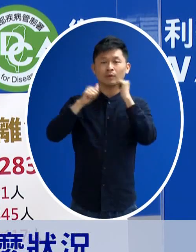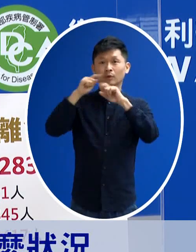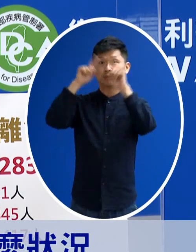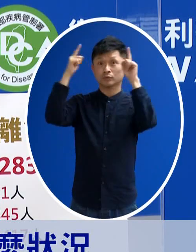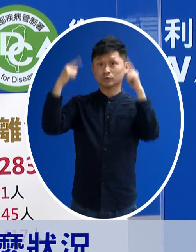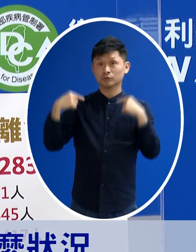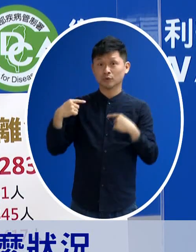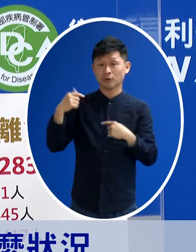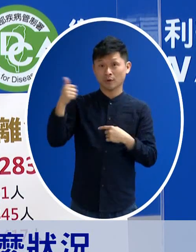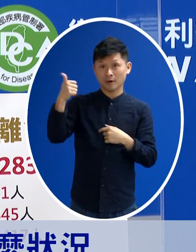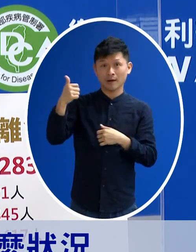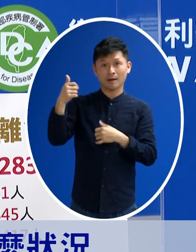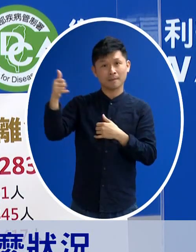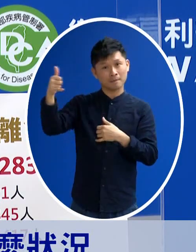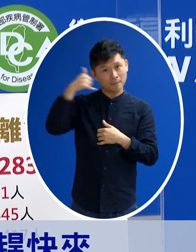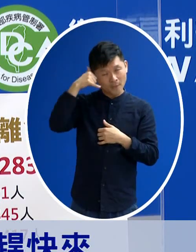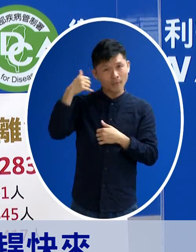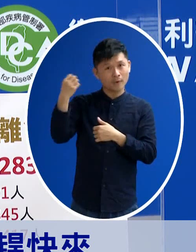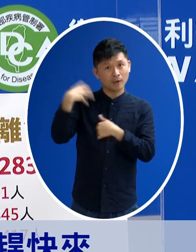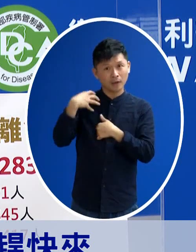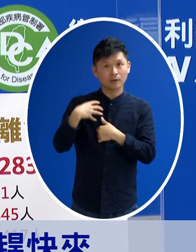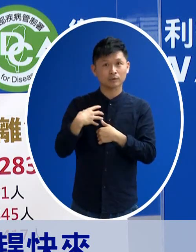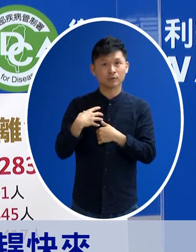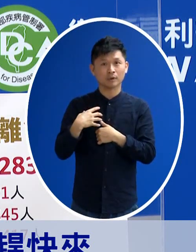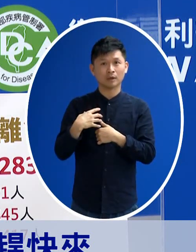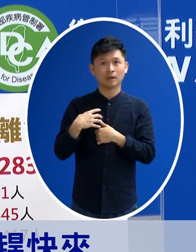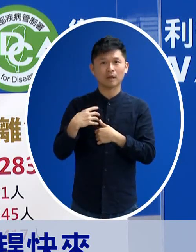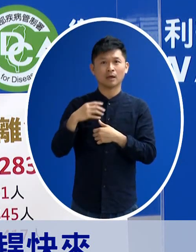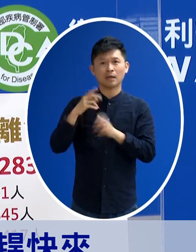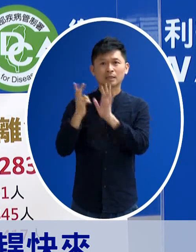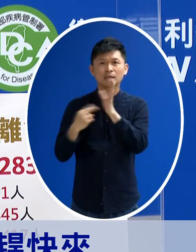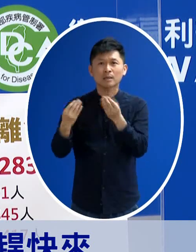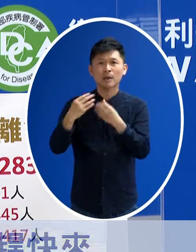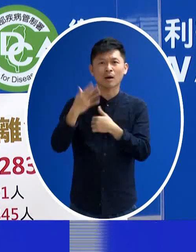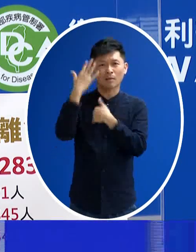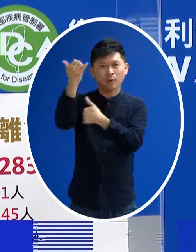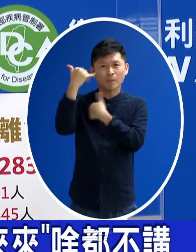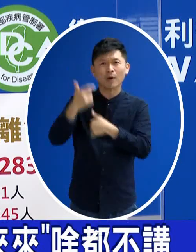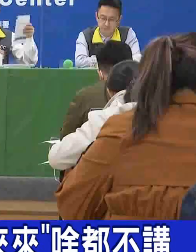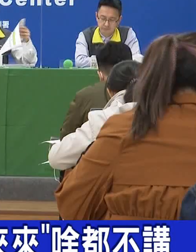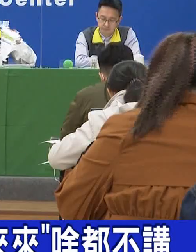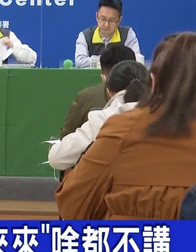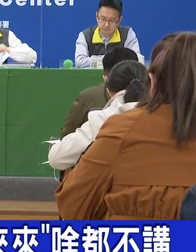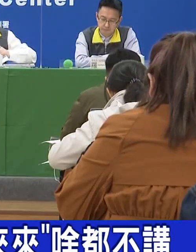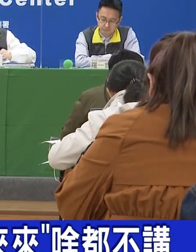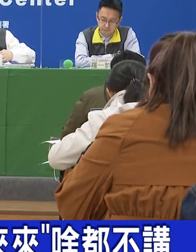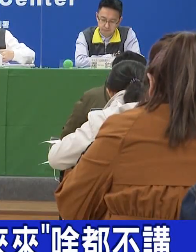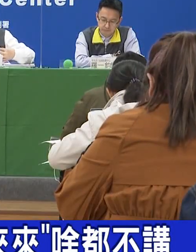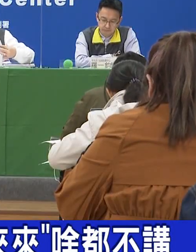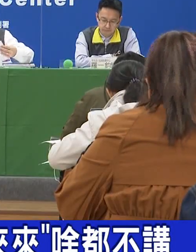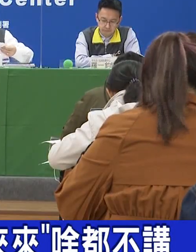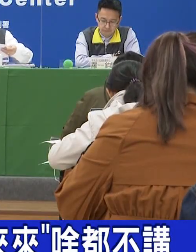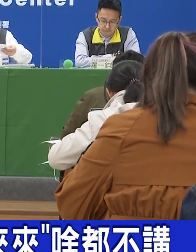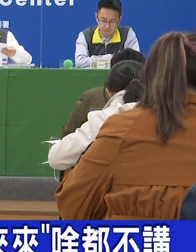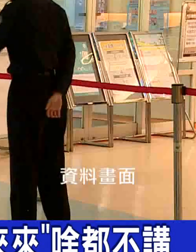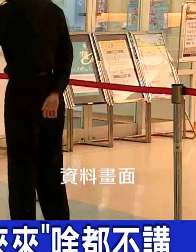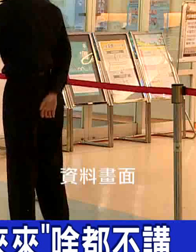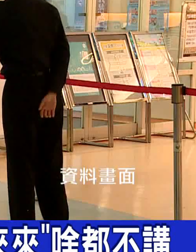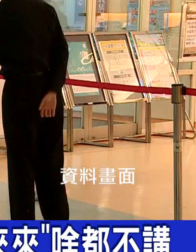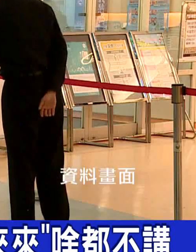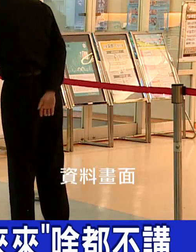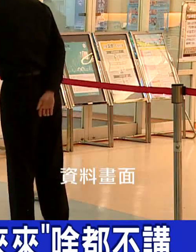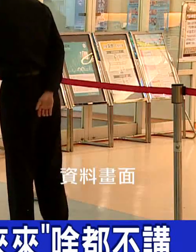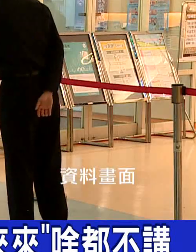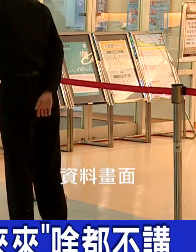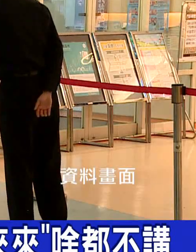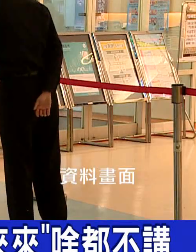豪还不跟我讲什么状况，只叫我说你赶快来。 陈时中自曝，只要提早下班，国内疫情就会出大事。包